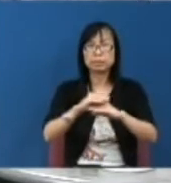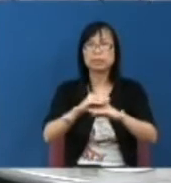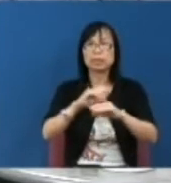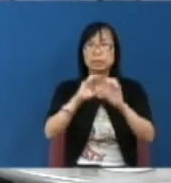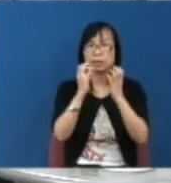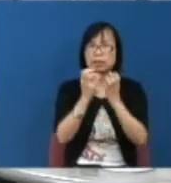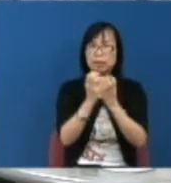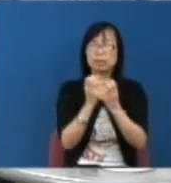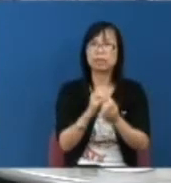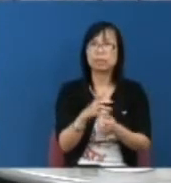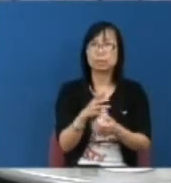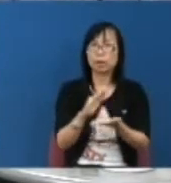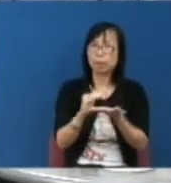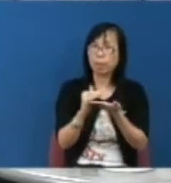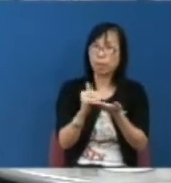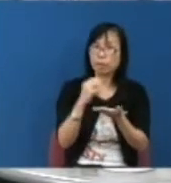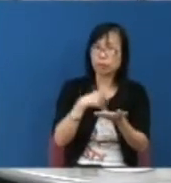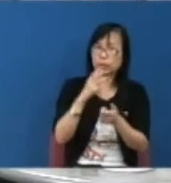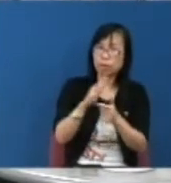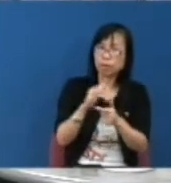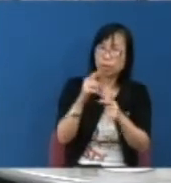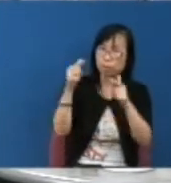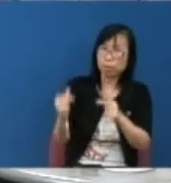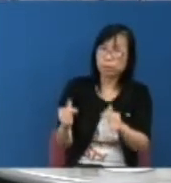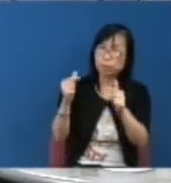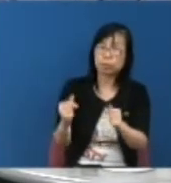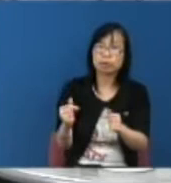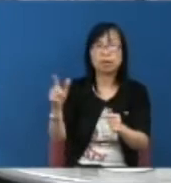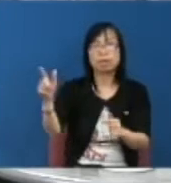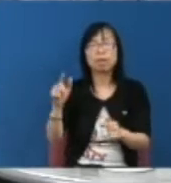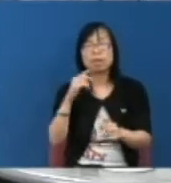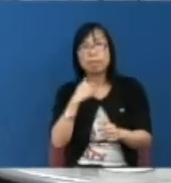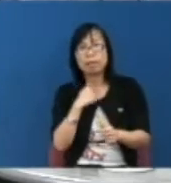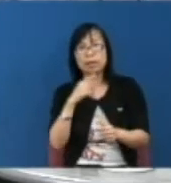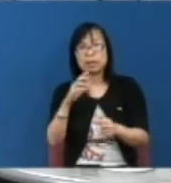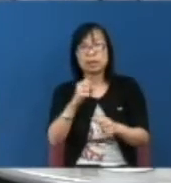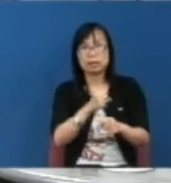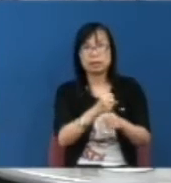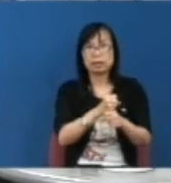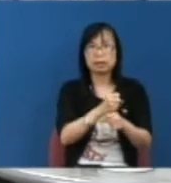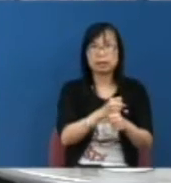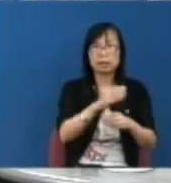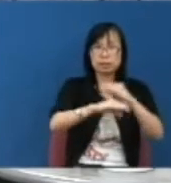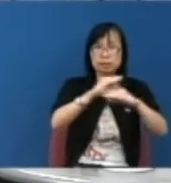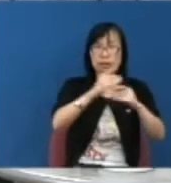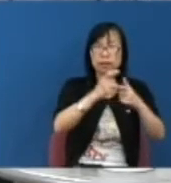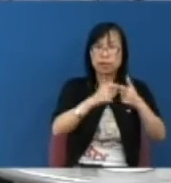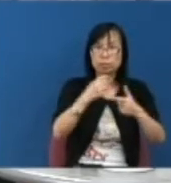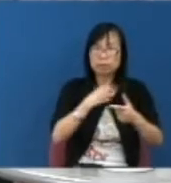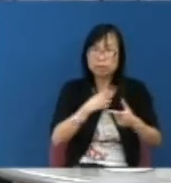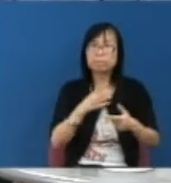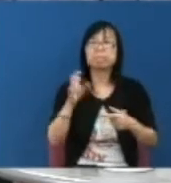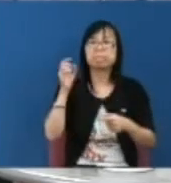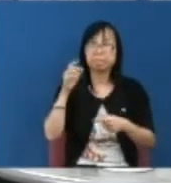群佢嗰個效益咧係達到某一個標準嘅話咧，咁變咗嚟講就啲業界得到翻嚟嘅成果咧係得人承認